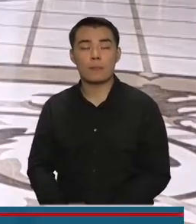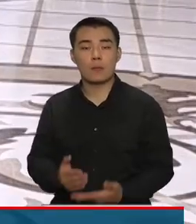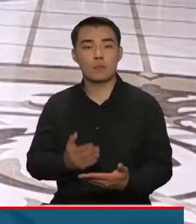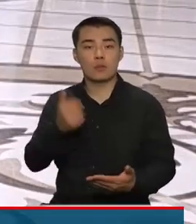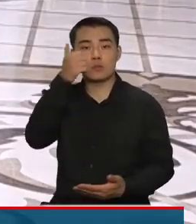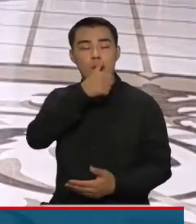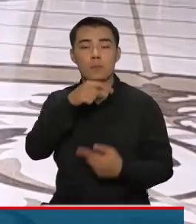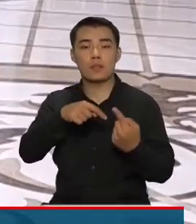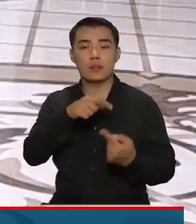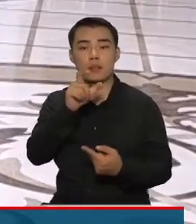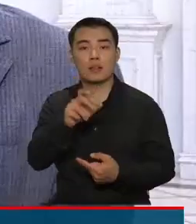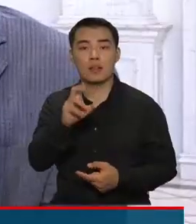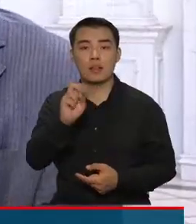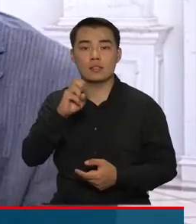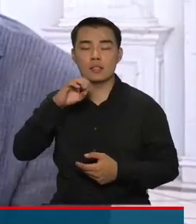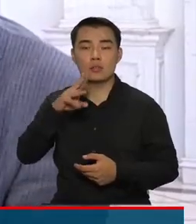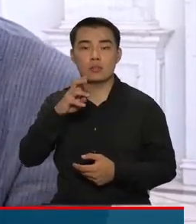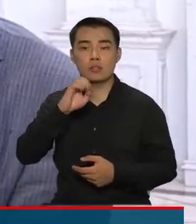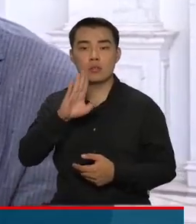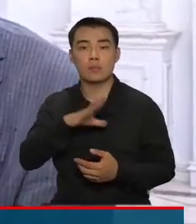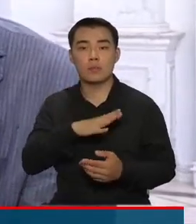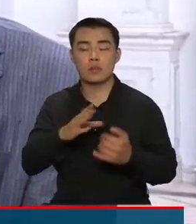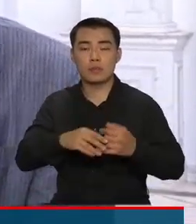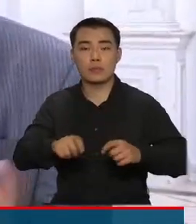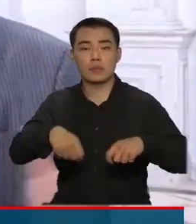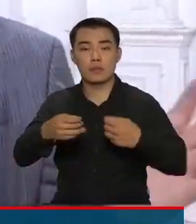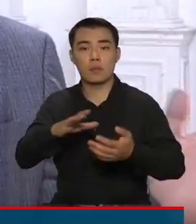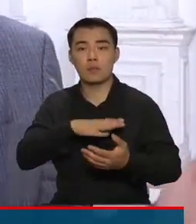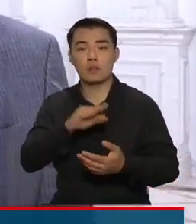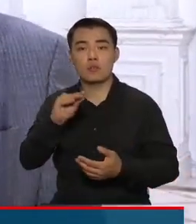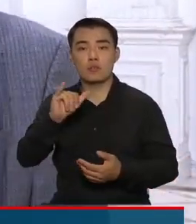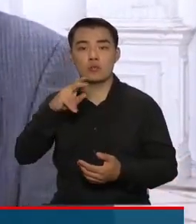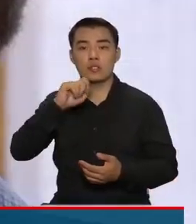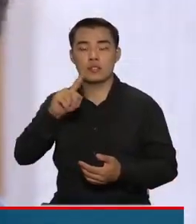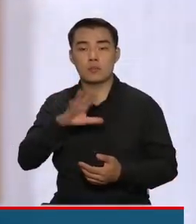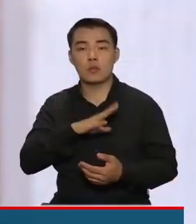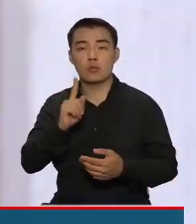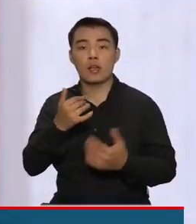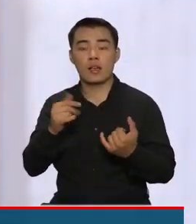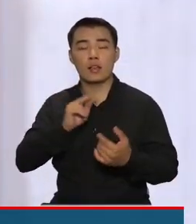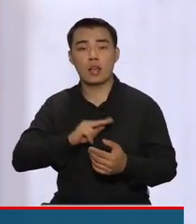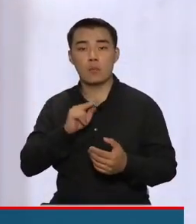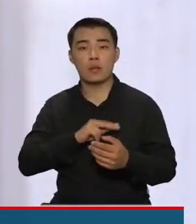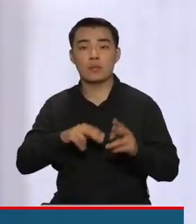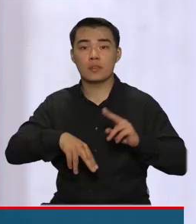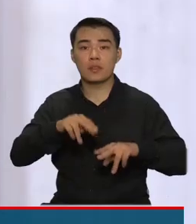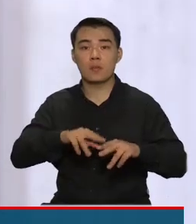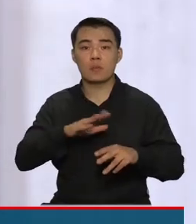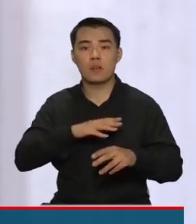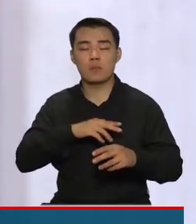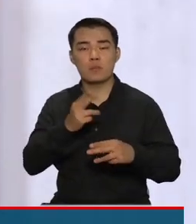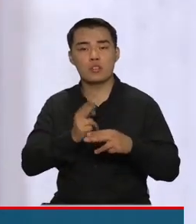году бизнесмену Канату Досымову выделили участок в индустриальной зоне Жулдыз. Но поставить работу на поток мешают перебои